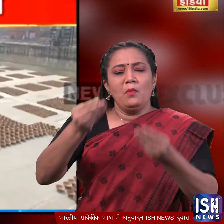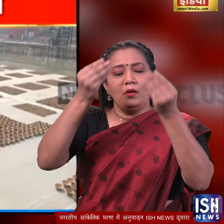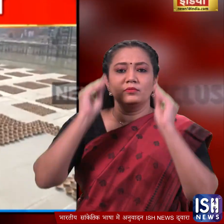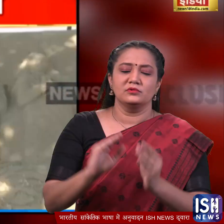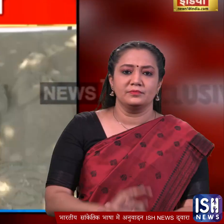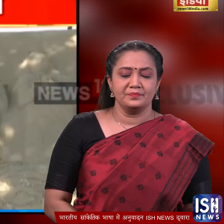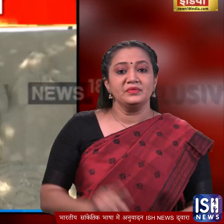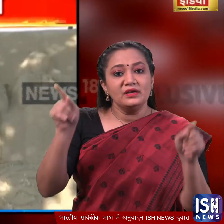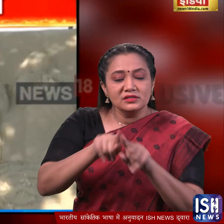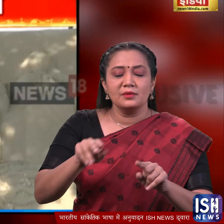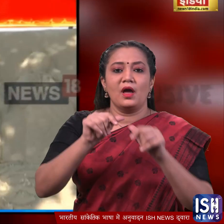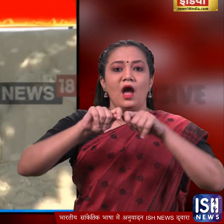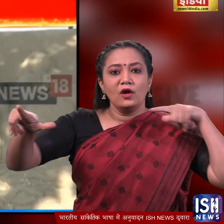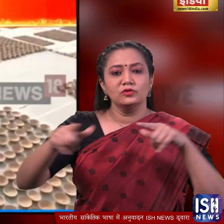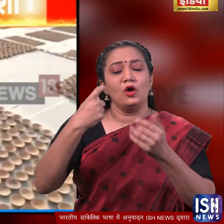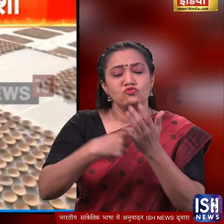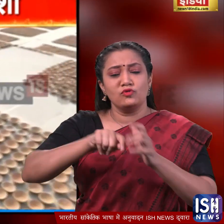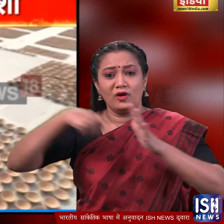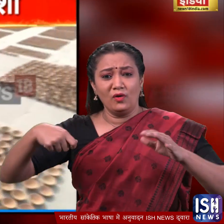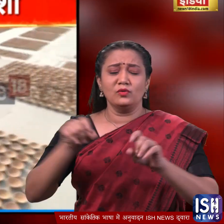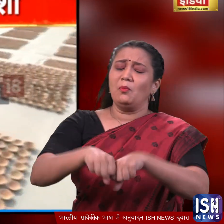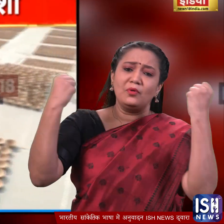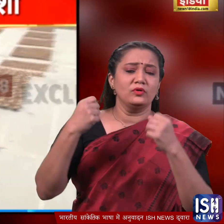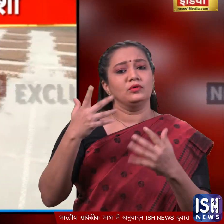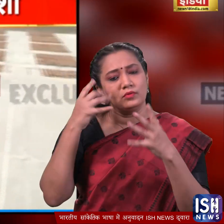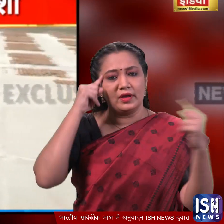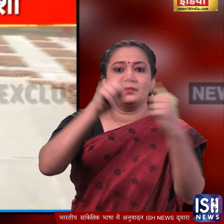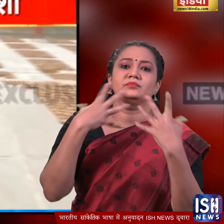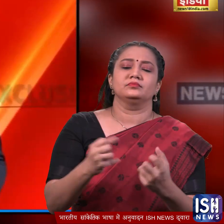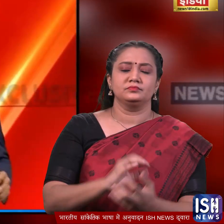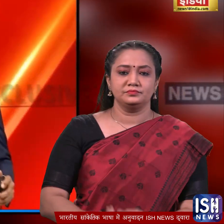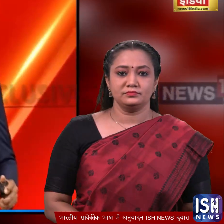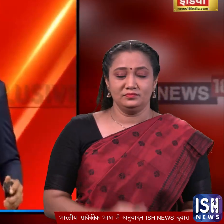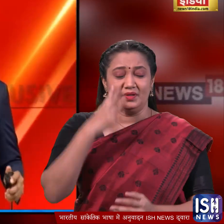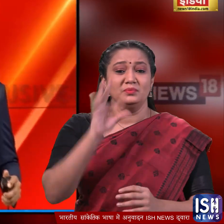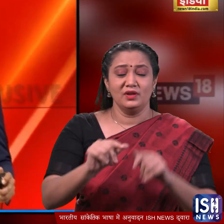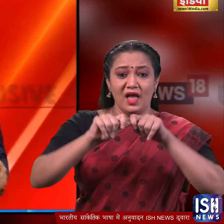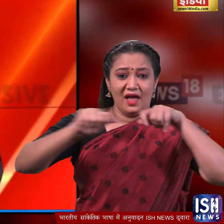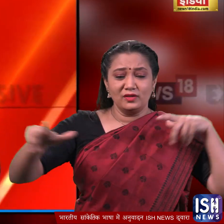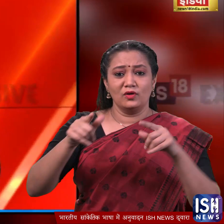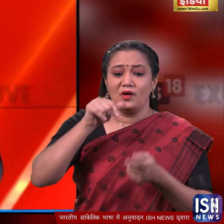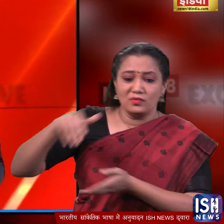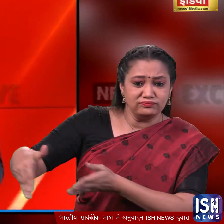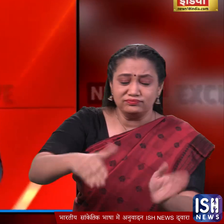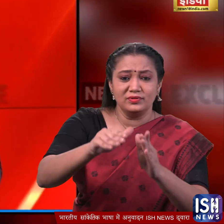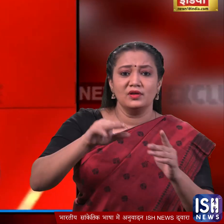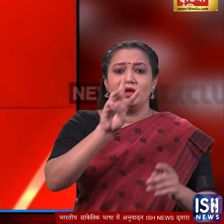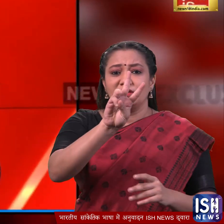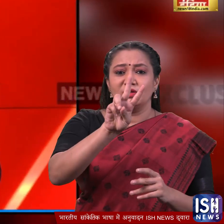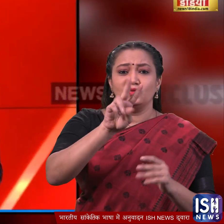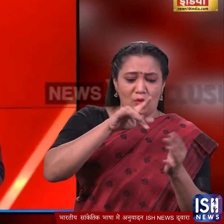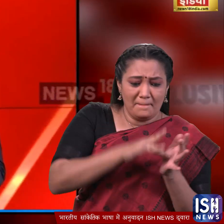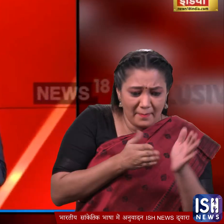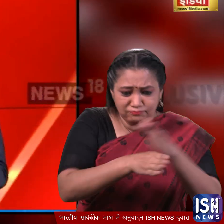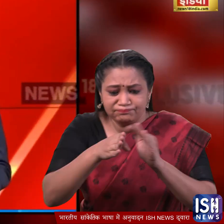जगमग बढ़ती गई। एक बार फिर अयोध्या रिकॉर्ड तोड़ दीपोत्सव के लिए तैयार है। सौभाग्य की एक बात है कि अयोध्या में सरयू किनारे बने 32